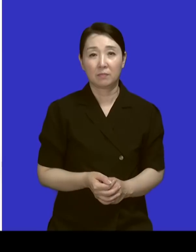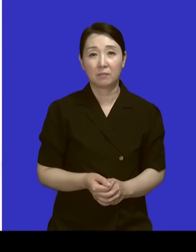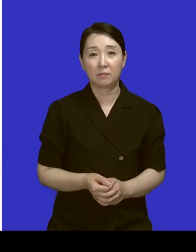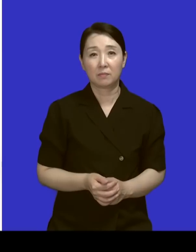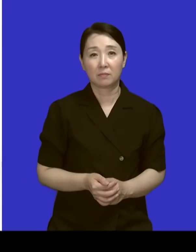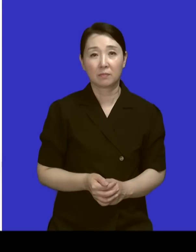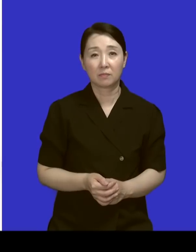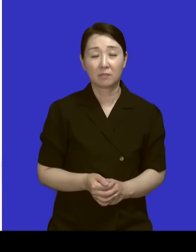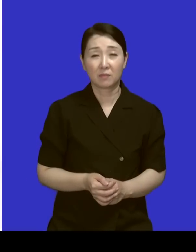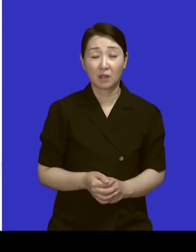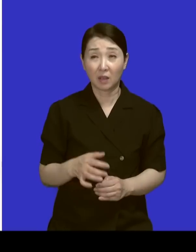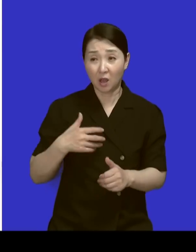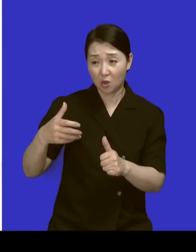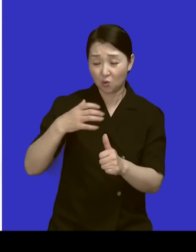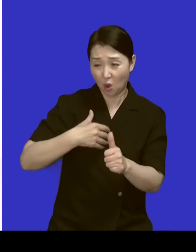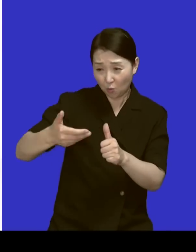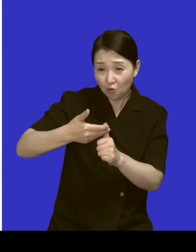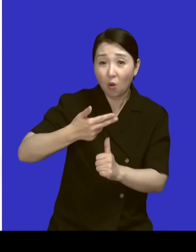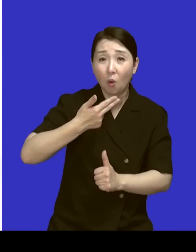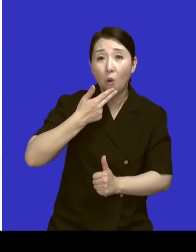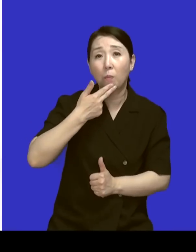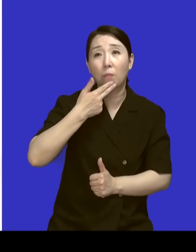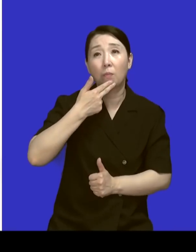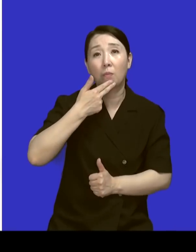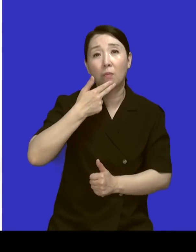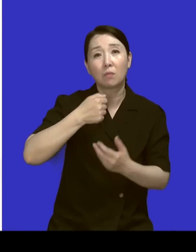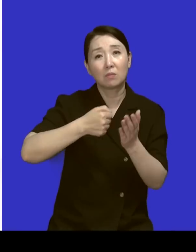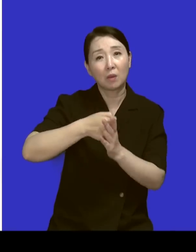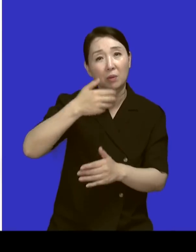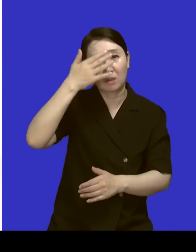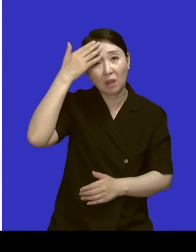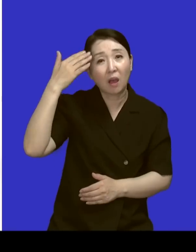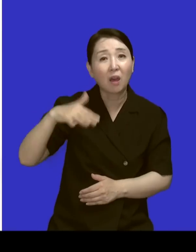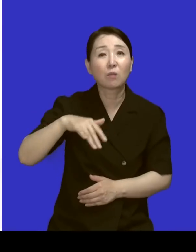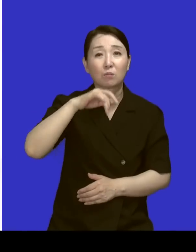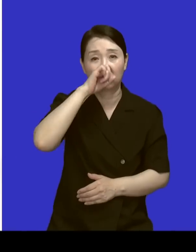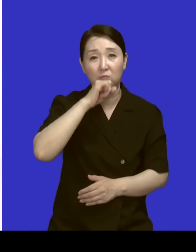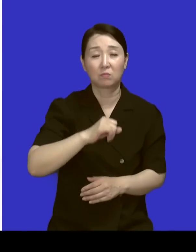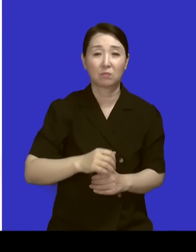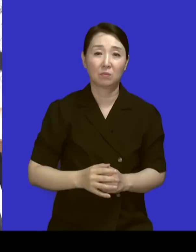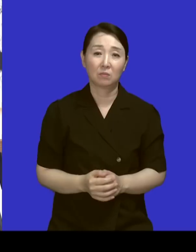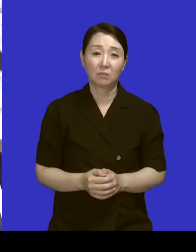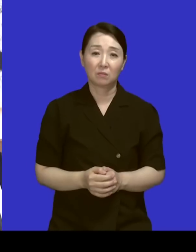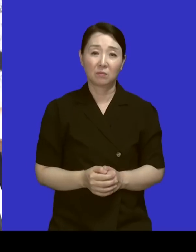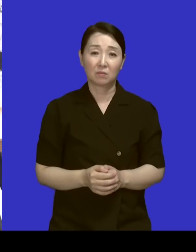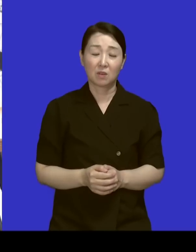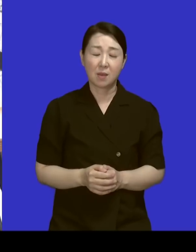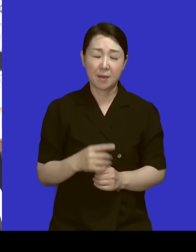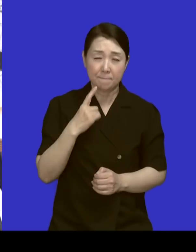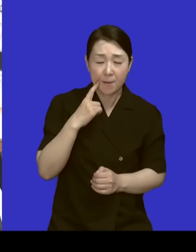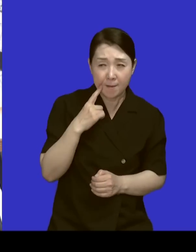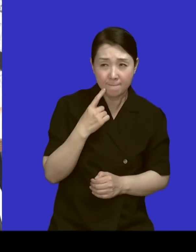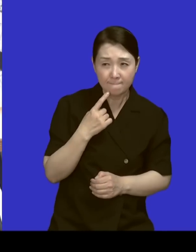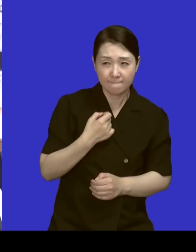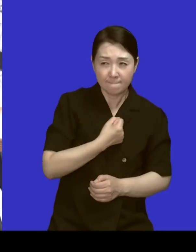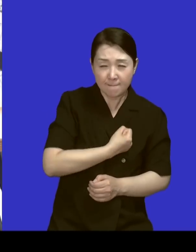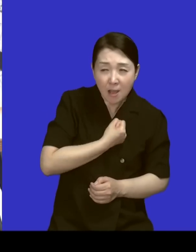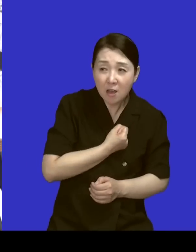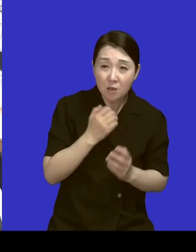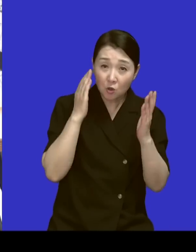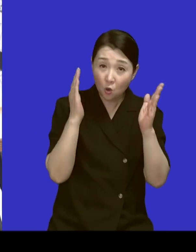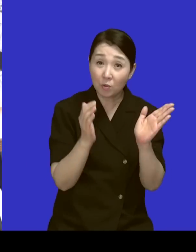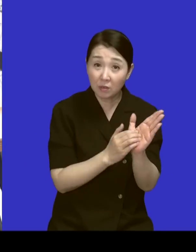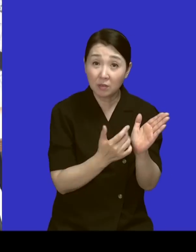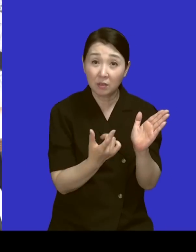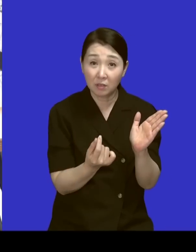한편으로는 더 이상 괴롭힘을 당하지 않아도 되니까 예. 그런 점은 되게 좋았었죠. 그 도끼를 막 품으면서 공부를 해왔단